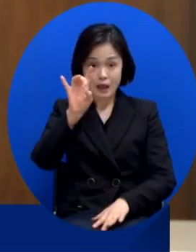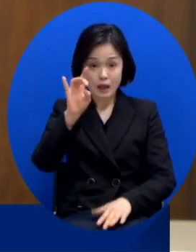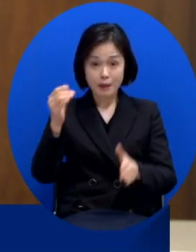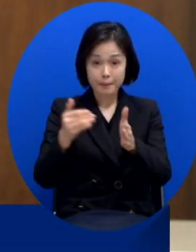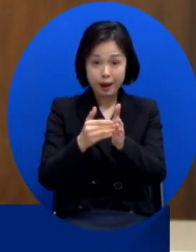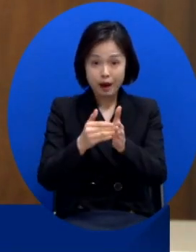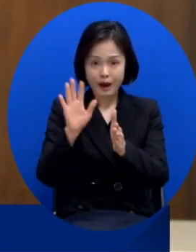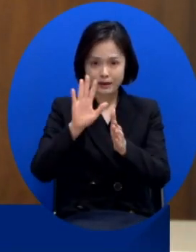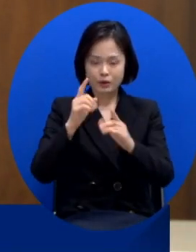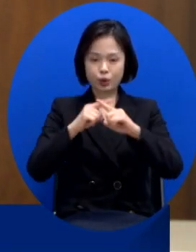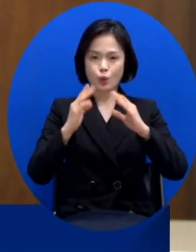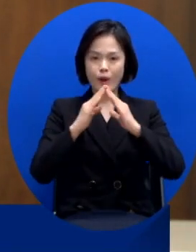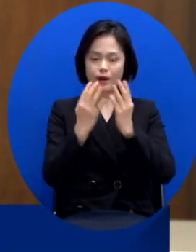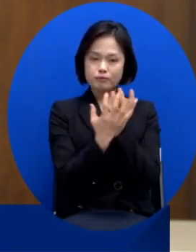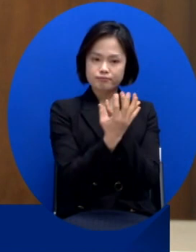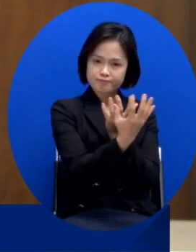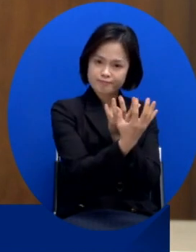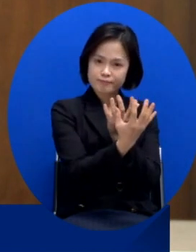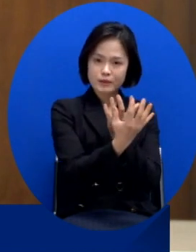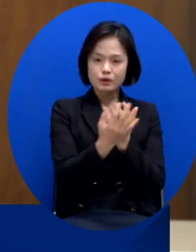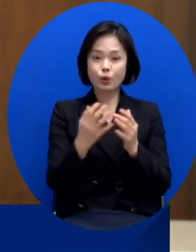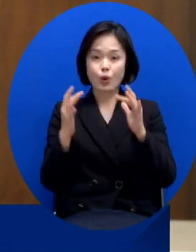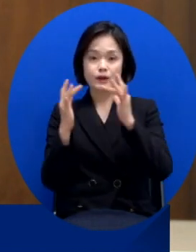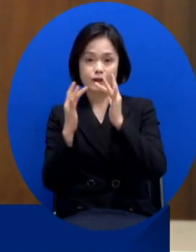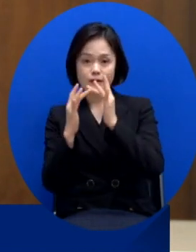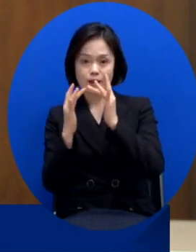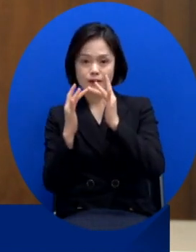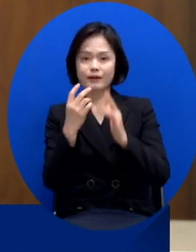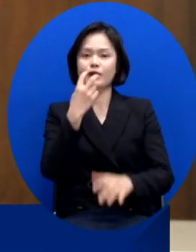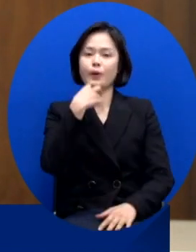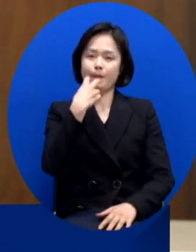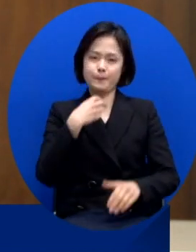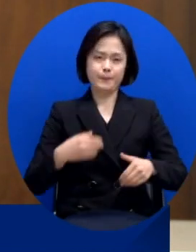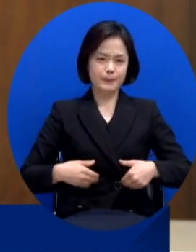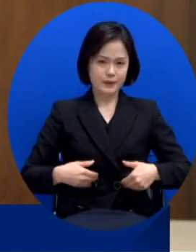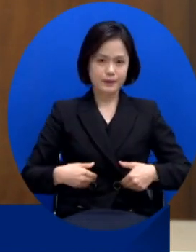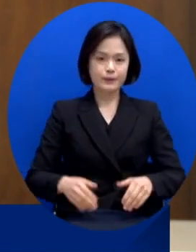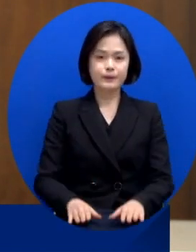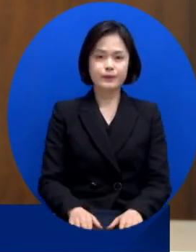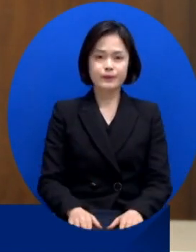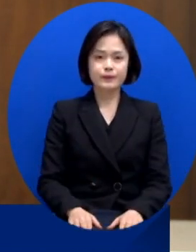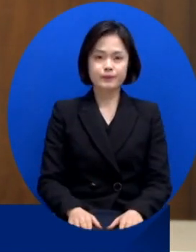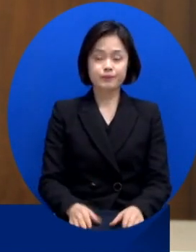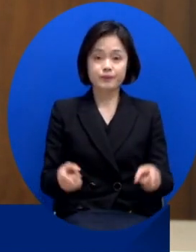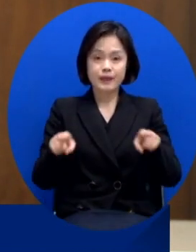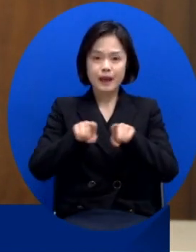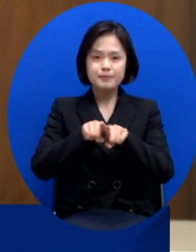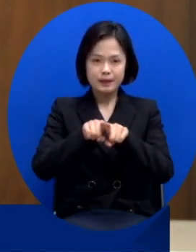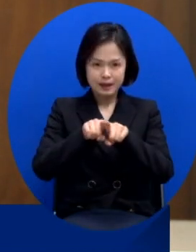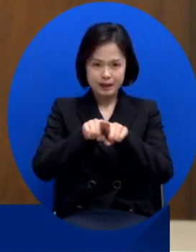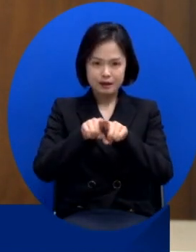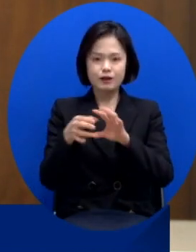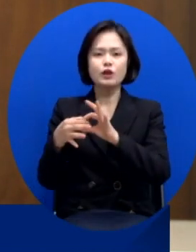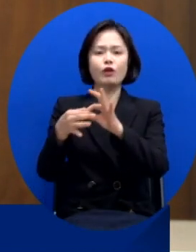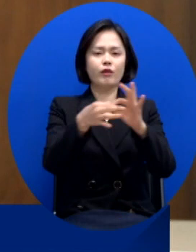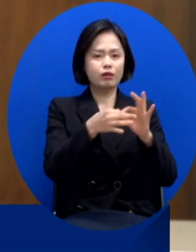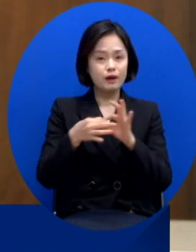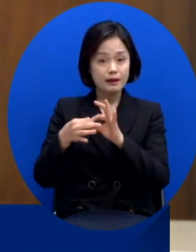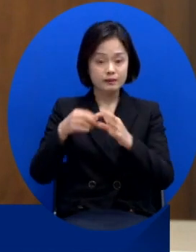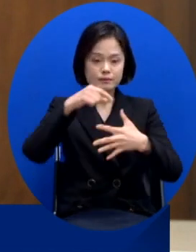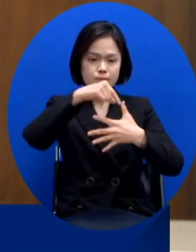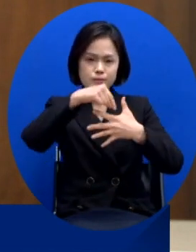오프라인을 떠날 수가 없어요 그래서 온라인 거프 람이 같이 연기할 수 있는 목회 프로그램 선교 프로그램들을